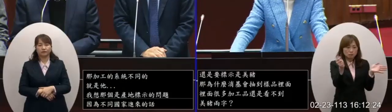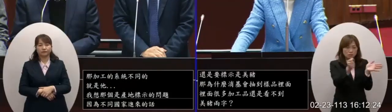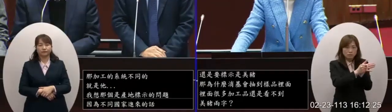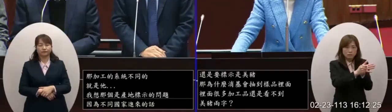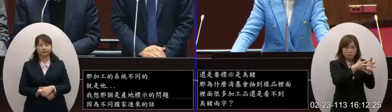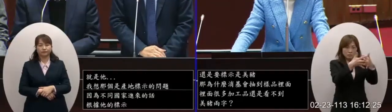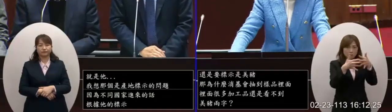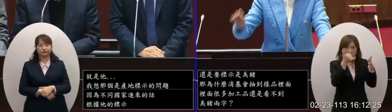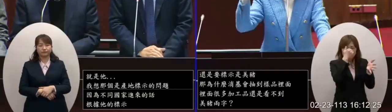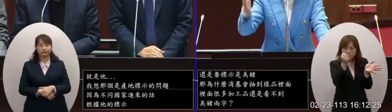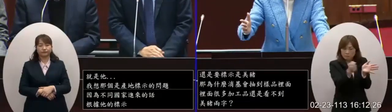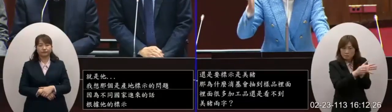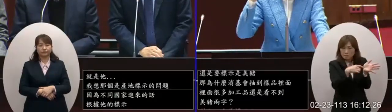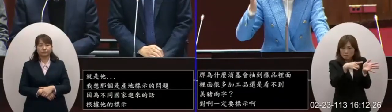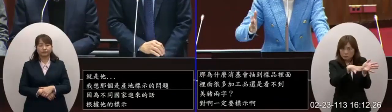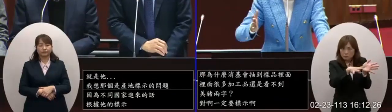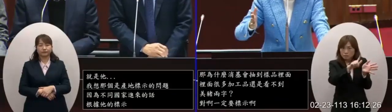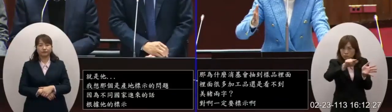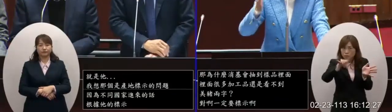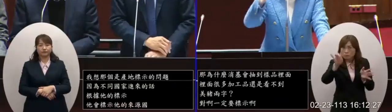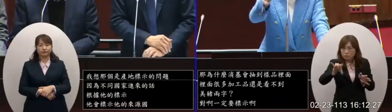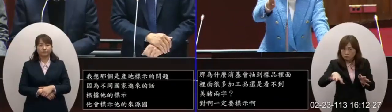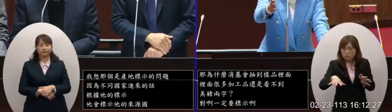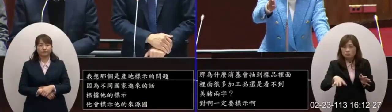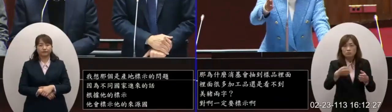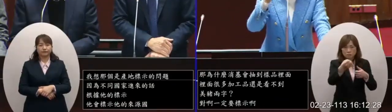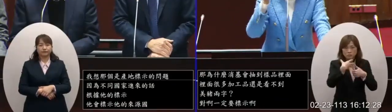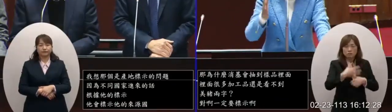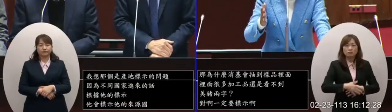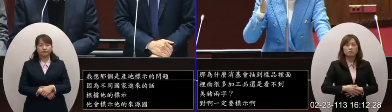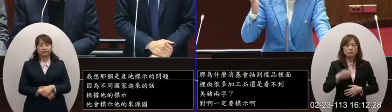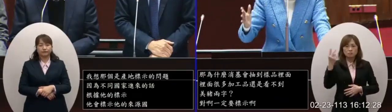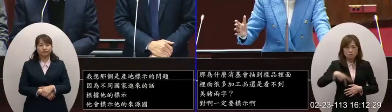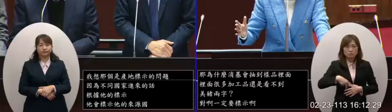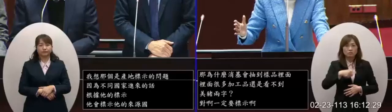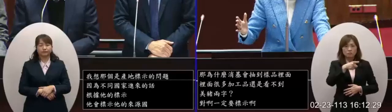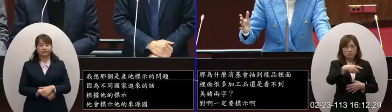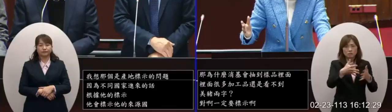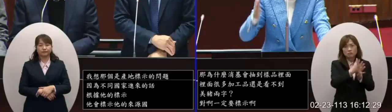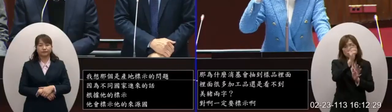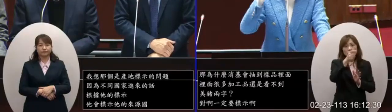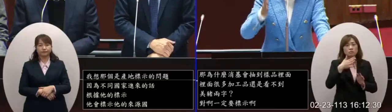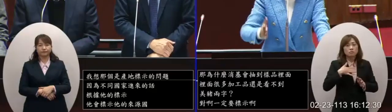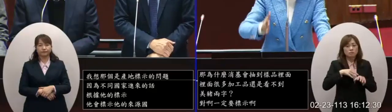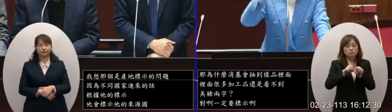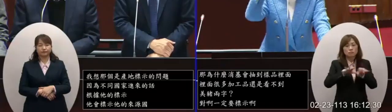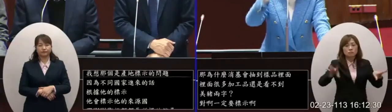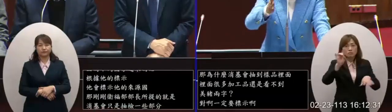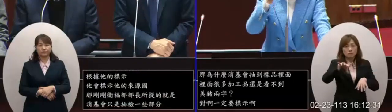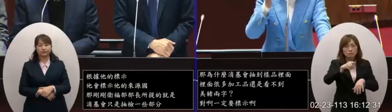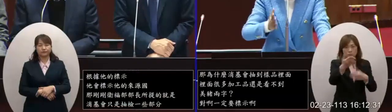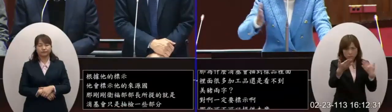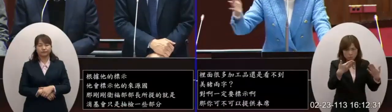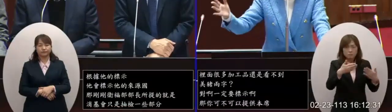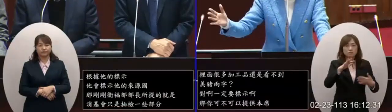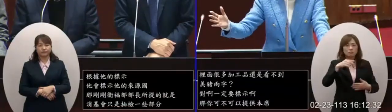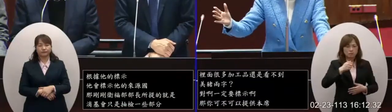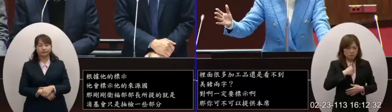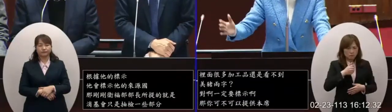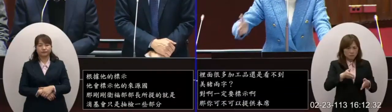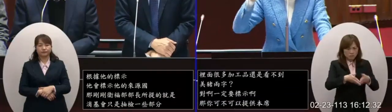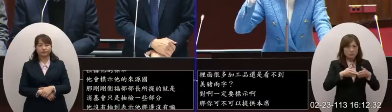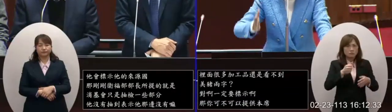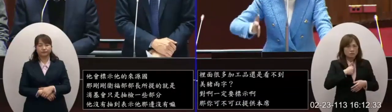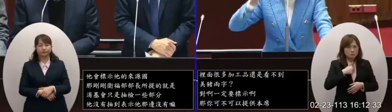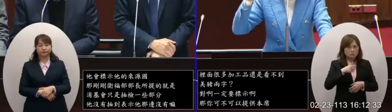的这些产品到底在哪里？还有本席要求，刚刚部长说你既然都有掌握所有流向，我要知道这一些流向到哪